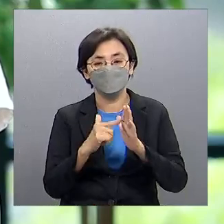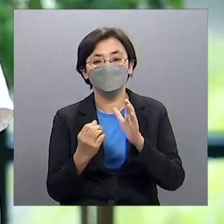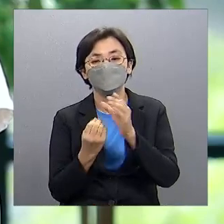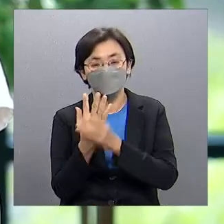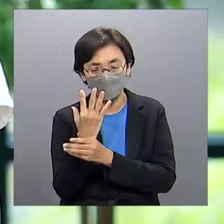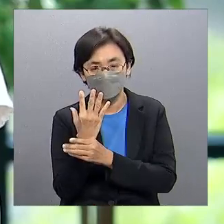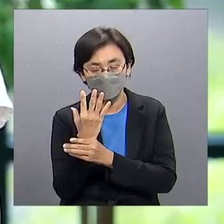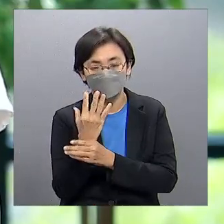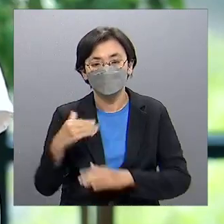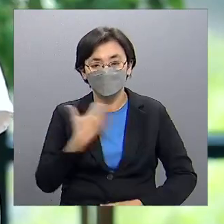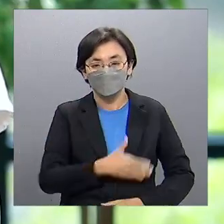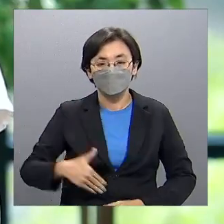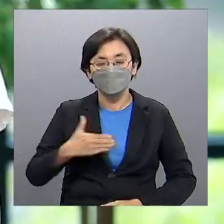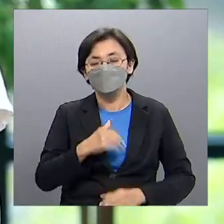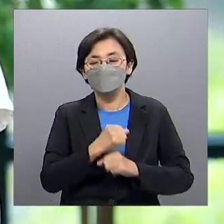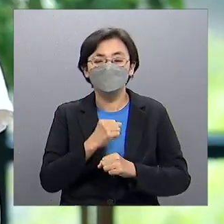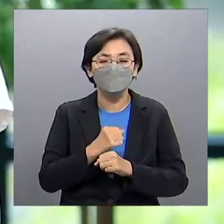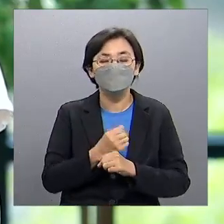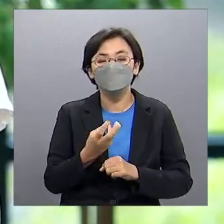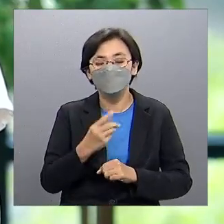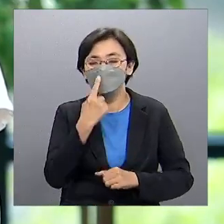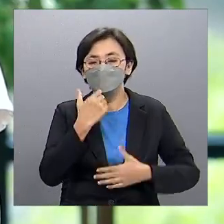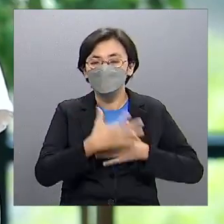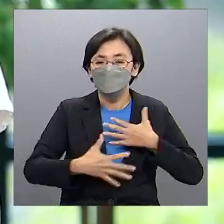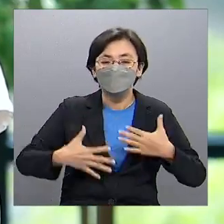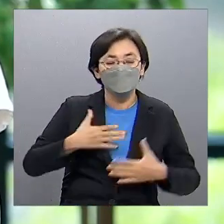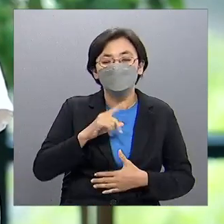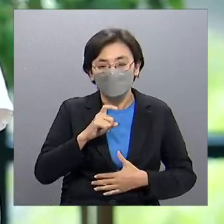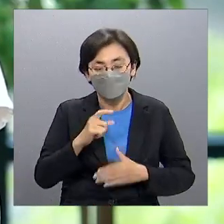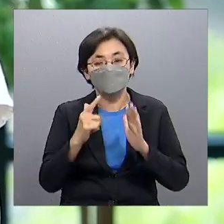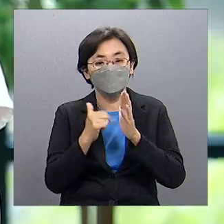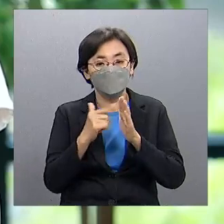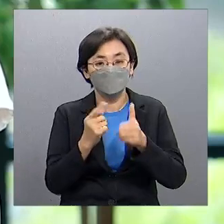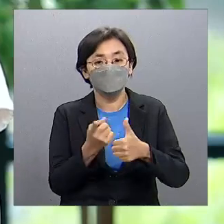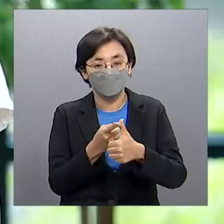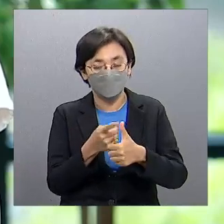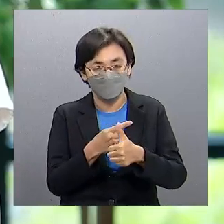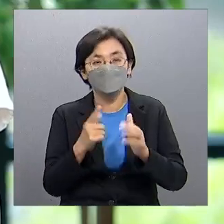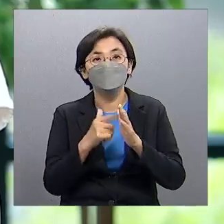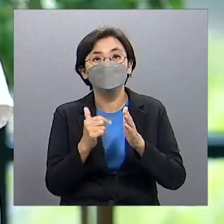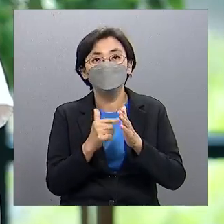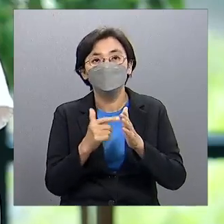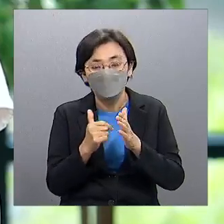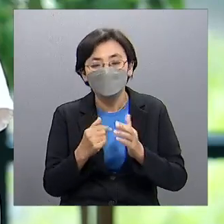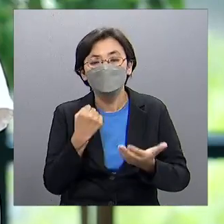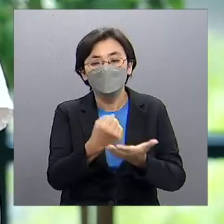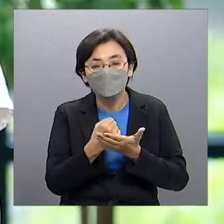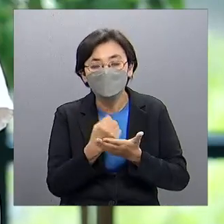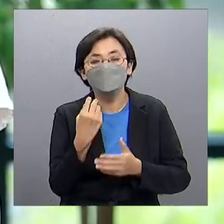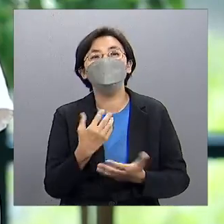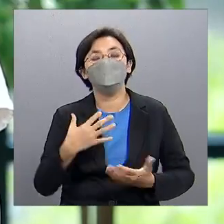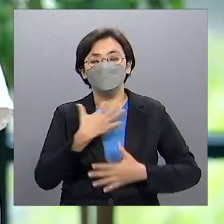ทำงานได้น้อยลงเลือดลมไหลเวียนไม่ดีเพราะฉะนั้นตัวยาตัวที่หนึ่งเนี่ยก็คือเรื่องยาลมยาหอมนะครับอย่างที่ส